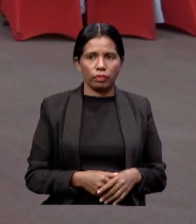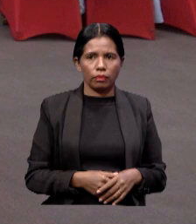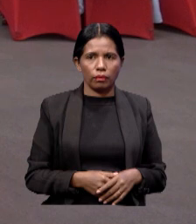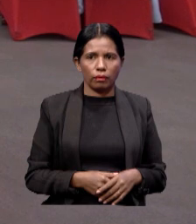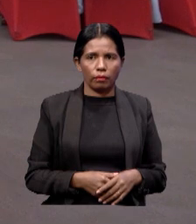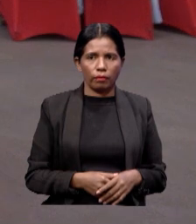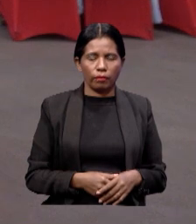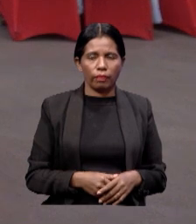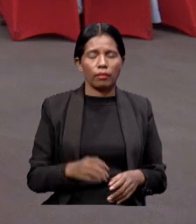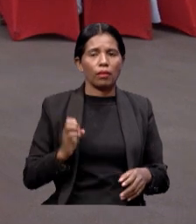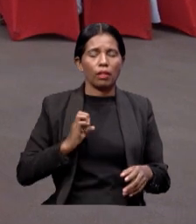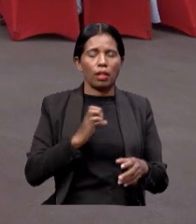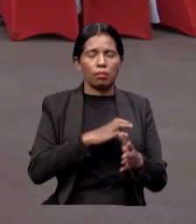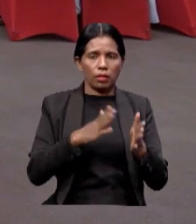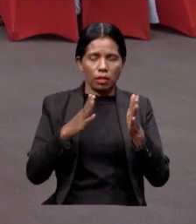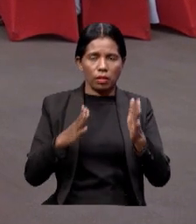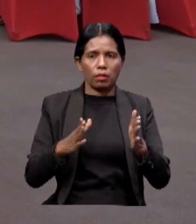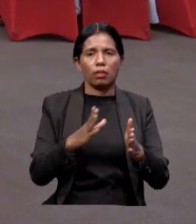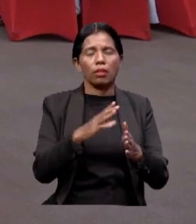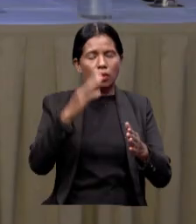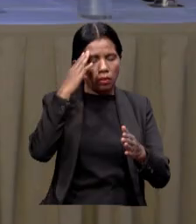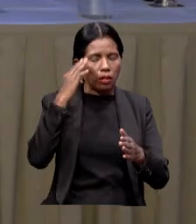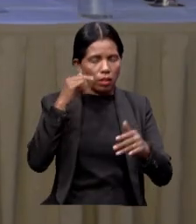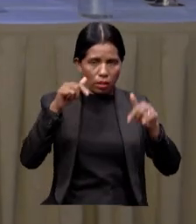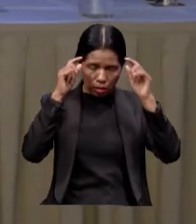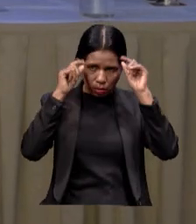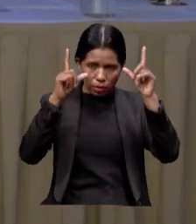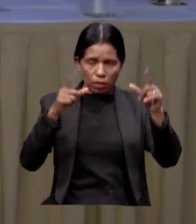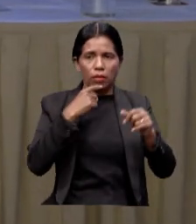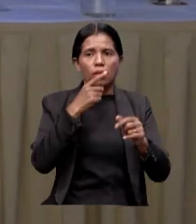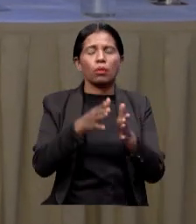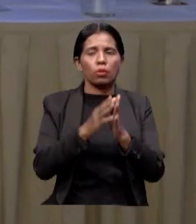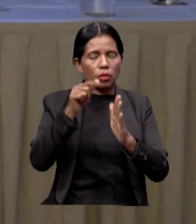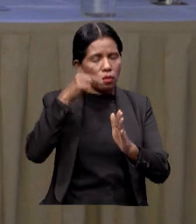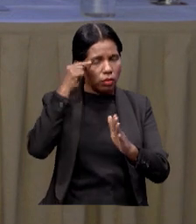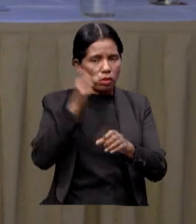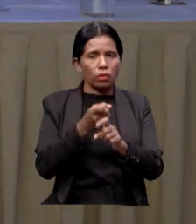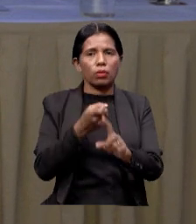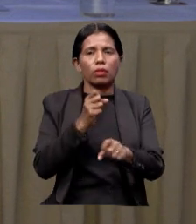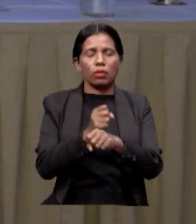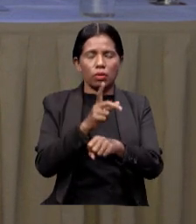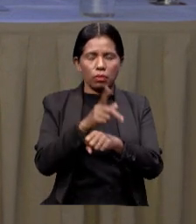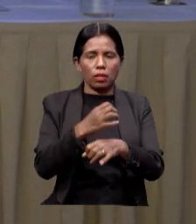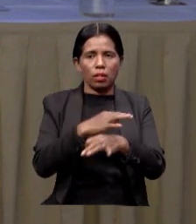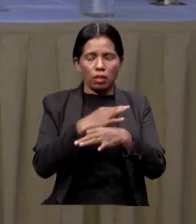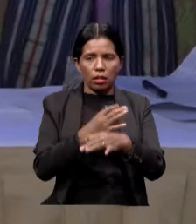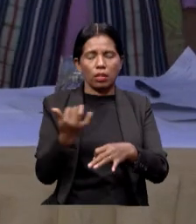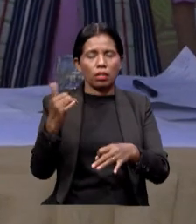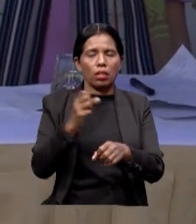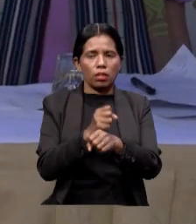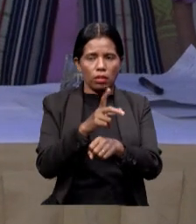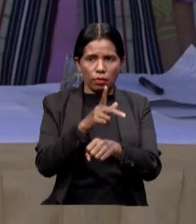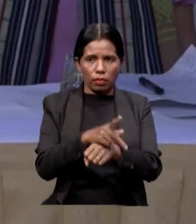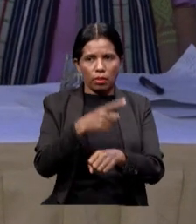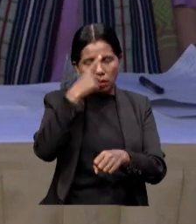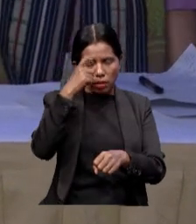Deputi Ambassador Korea Sul iha Timor Leste Hon Jinum husu governum lehusi sefope atu hadia buat balung iha sefope laran